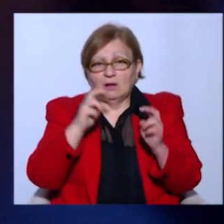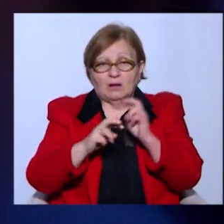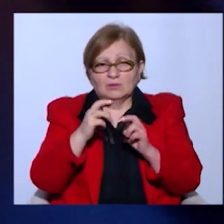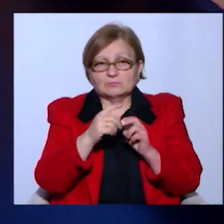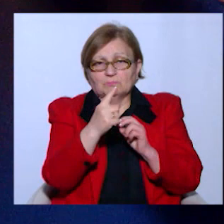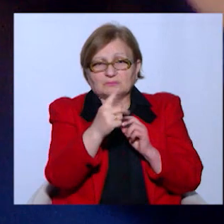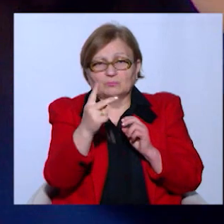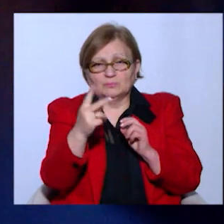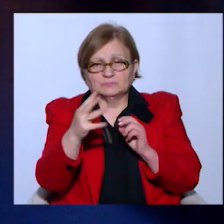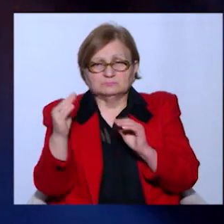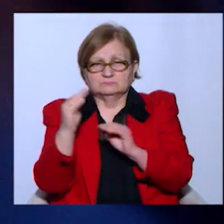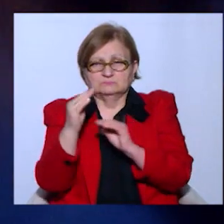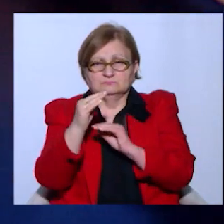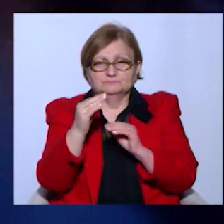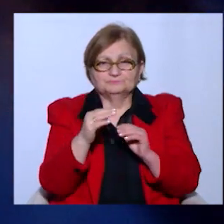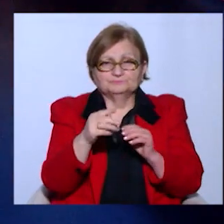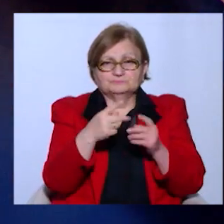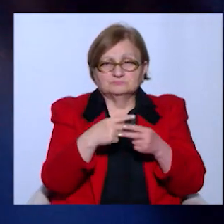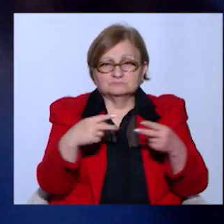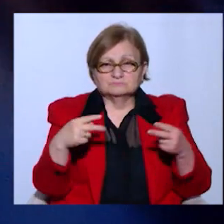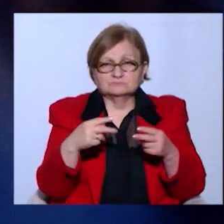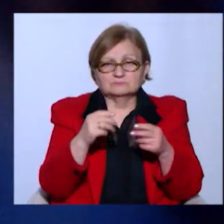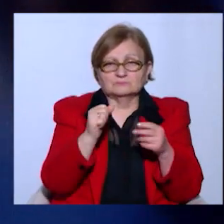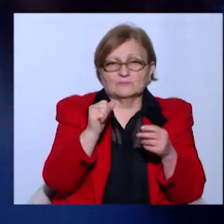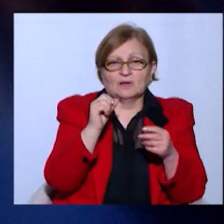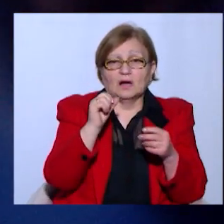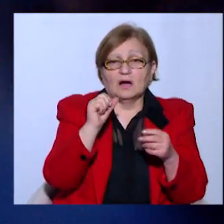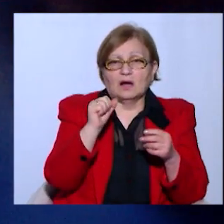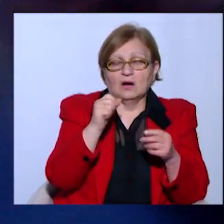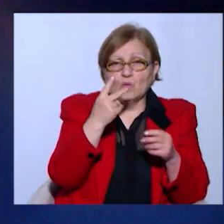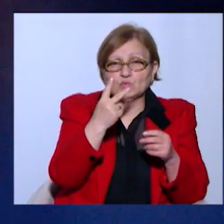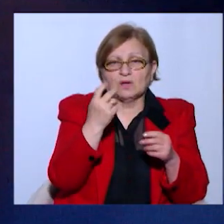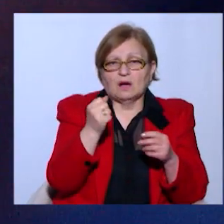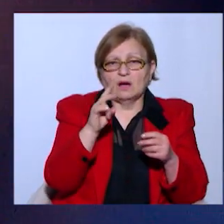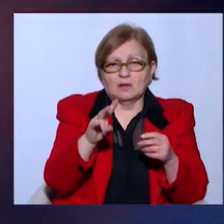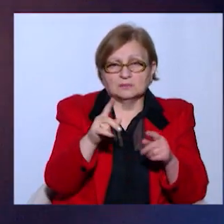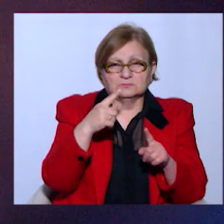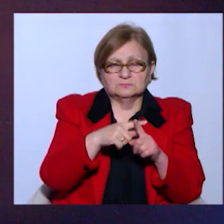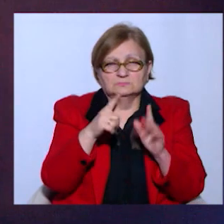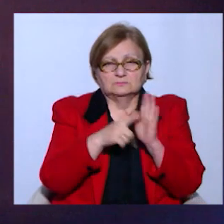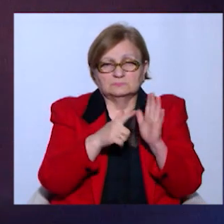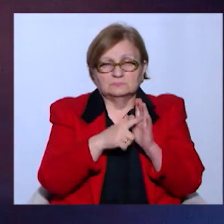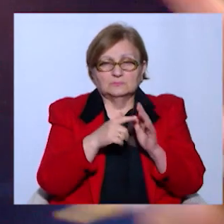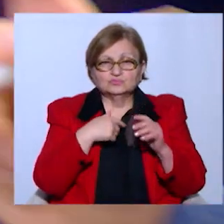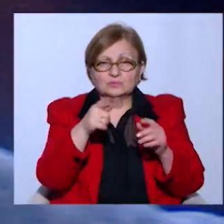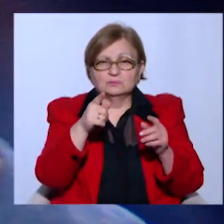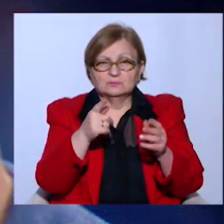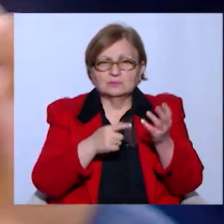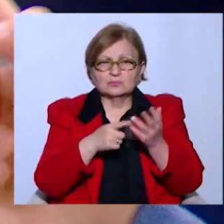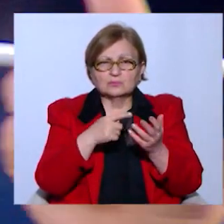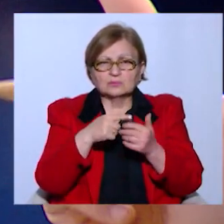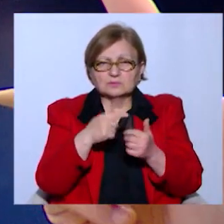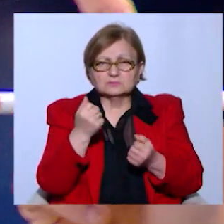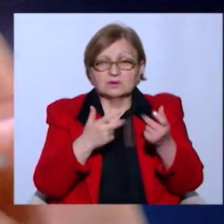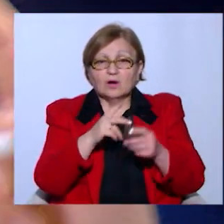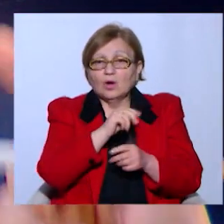შესაბამისი an მიმდევრობის წევრს 2an-ს დამატებული 7. ამ ჯამის დათვლას თუ დავაკვირდებით, აქ ყოველი